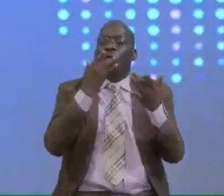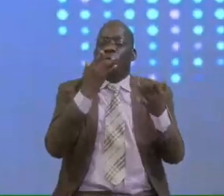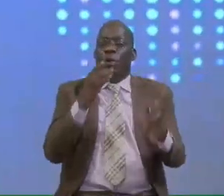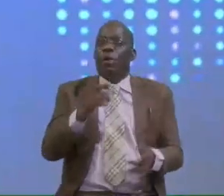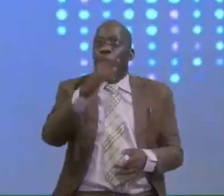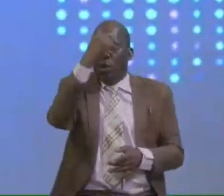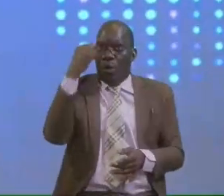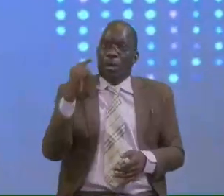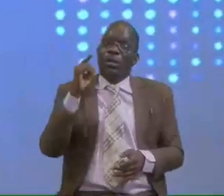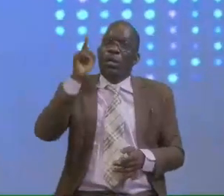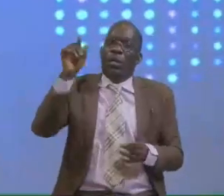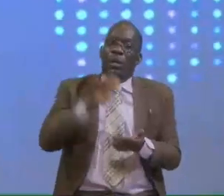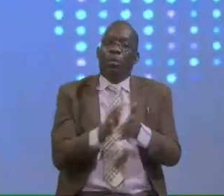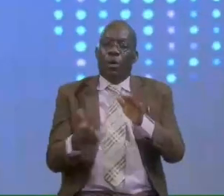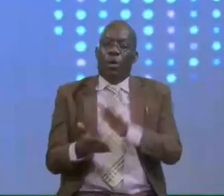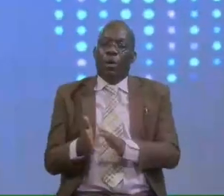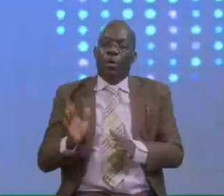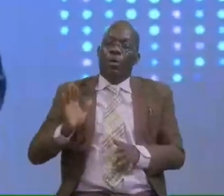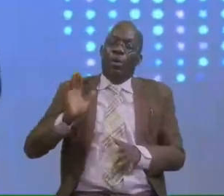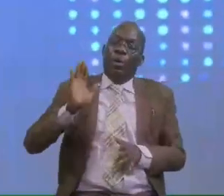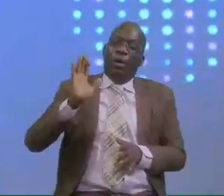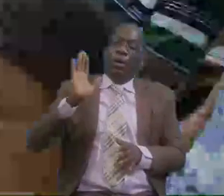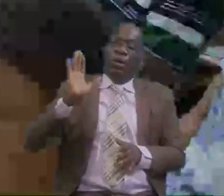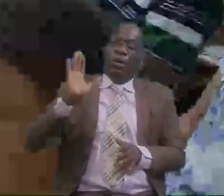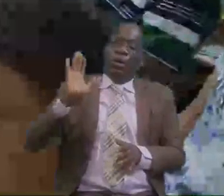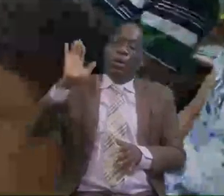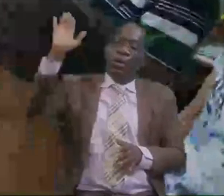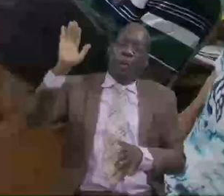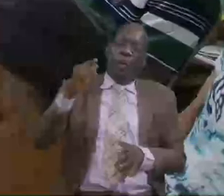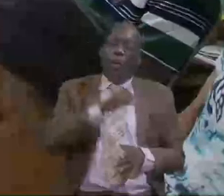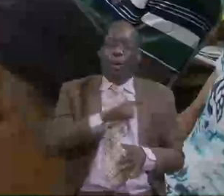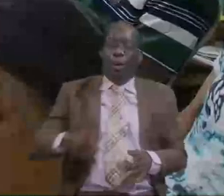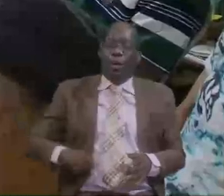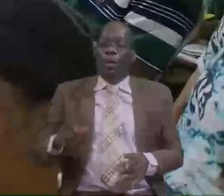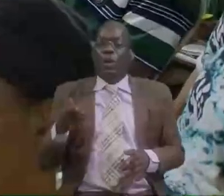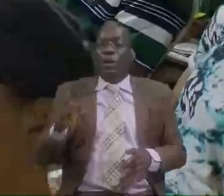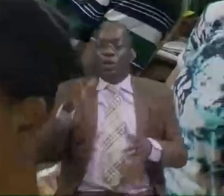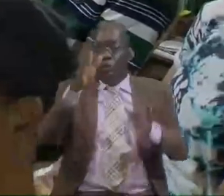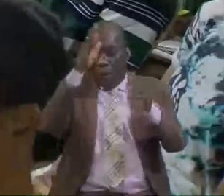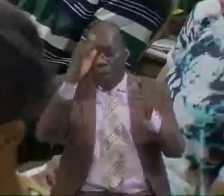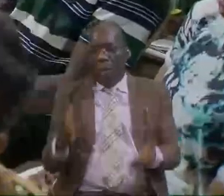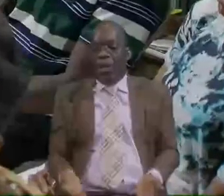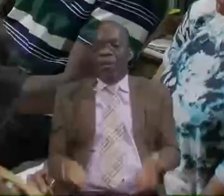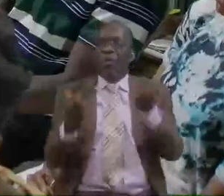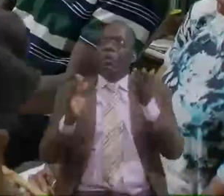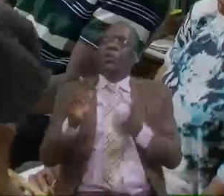que il devient ton Seigneur et le Père l'a ressuscité des morts. Dans le